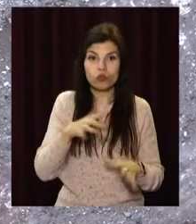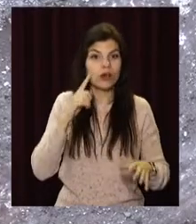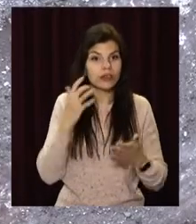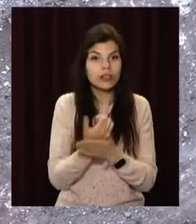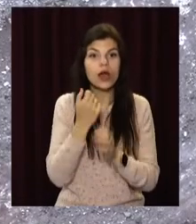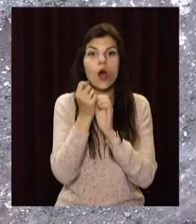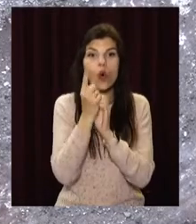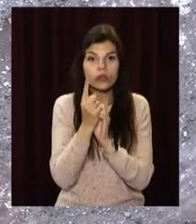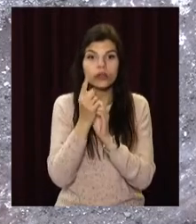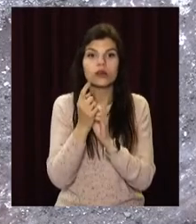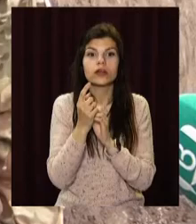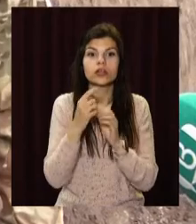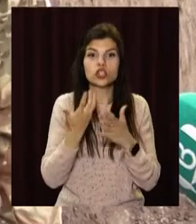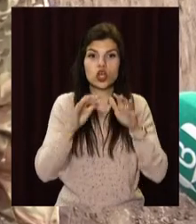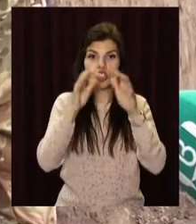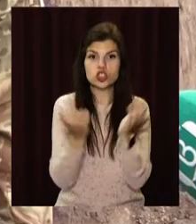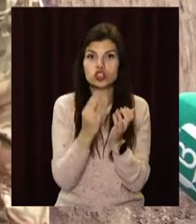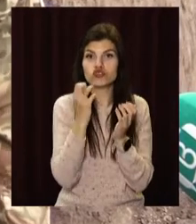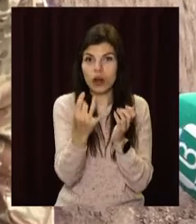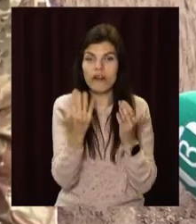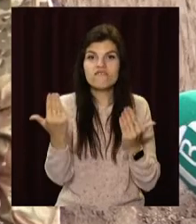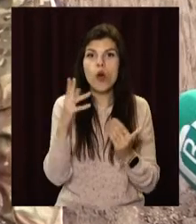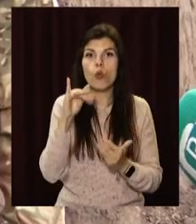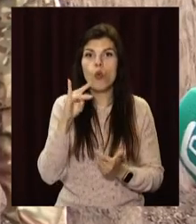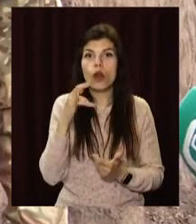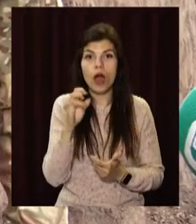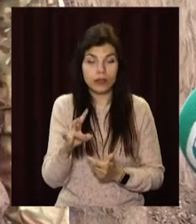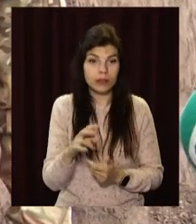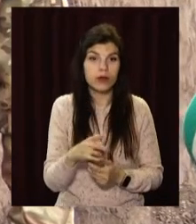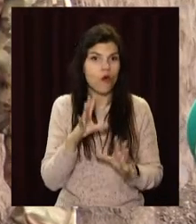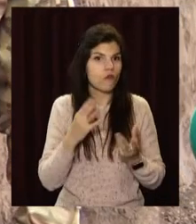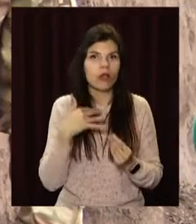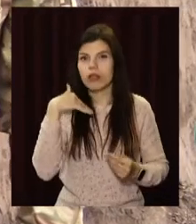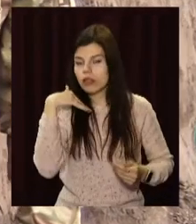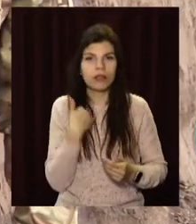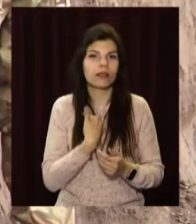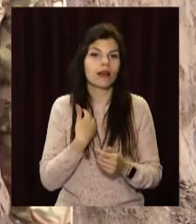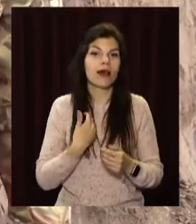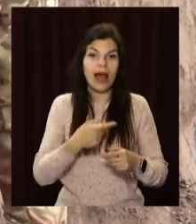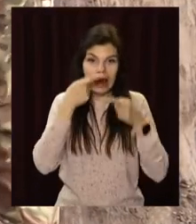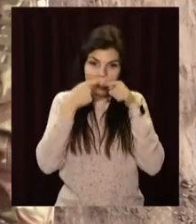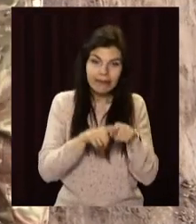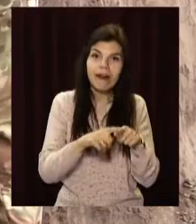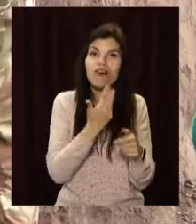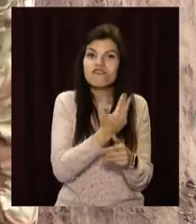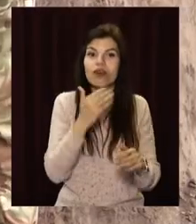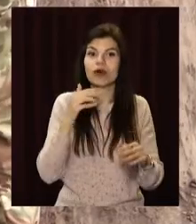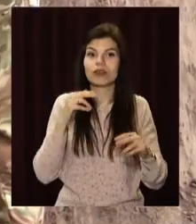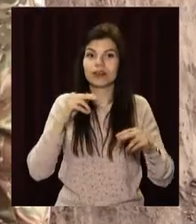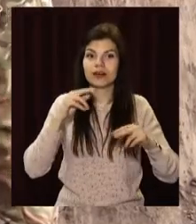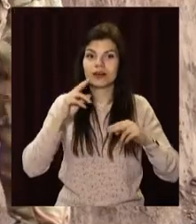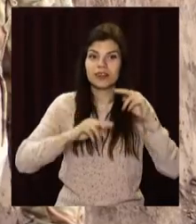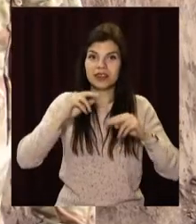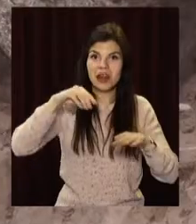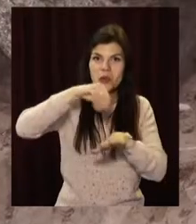11 насипних шарів кургану. Вражає і взагалі сама схема і технологія побудови цього